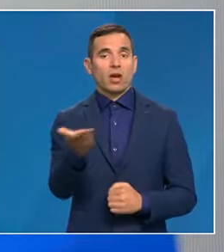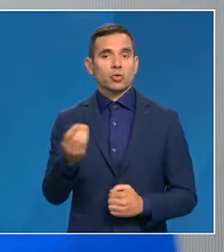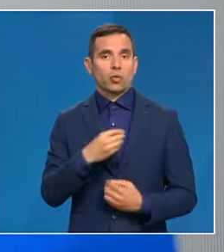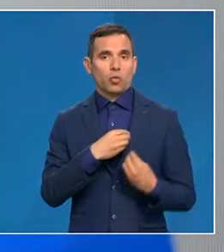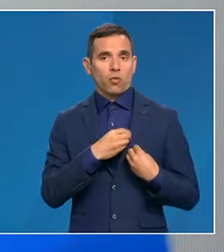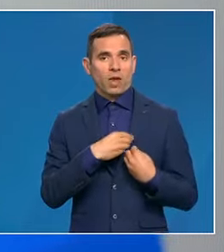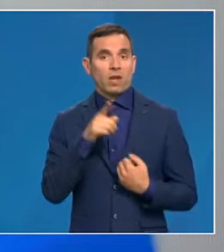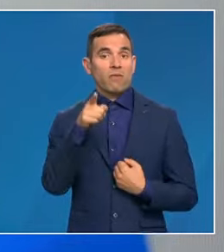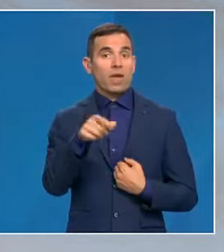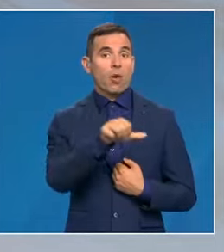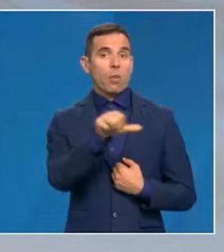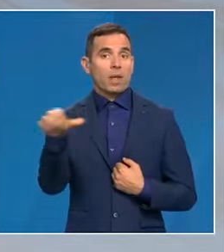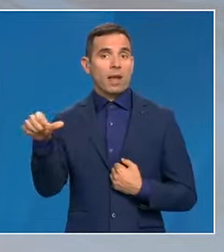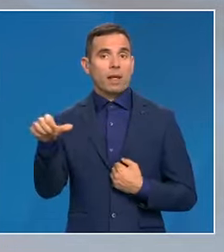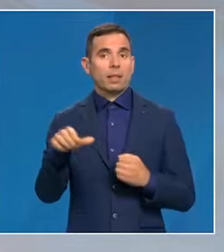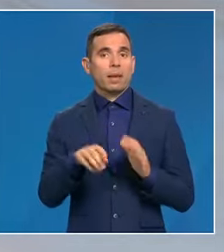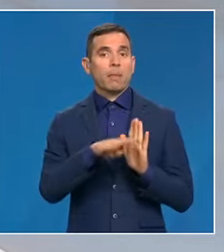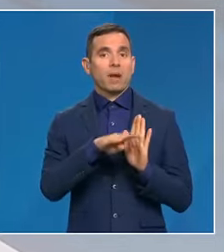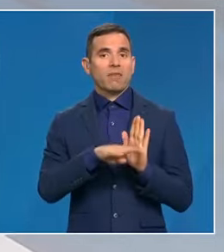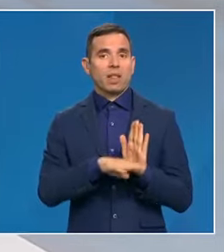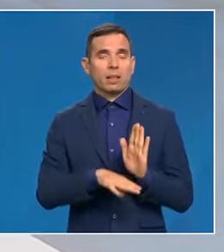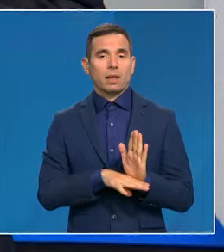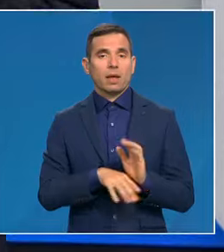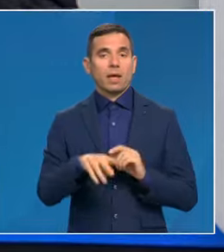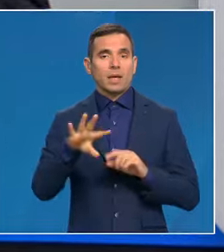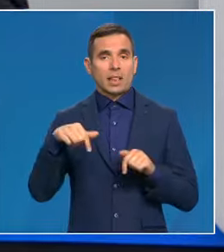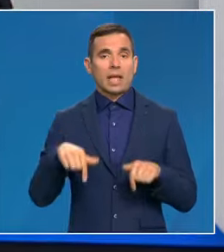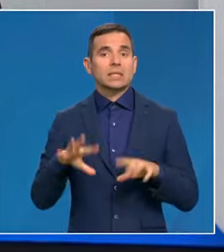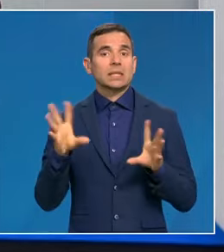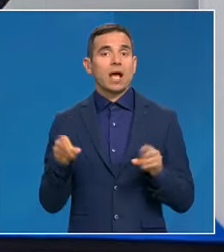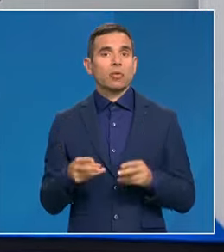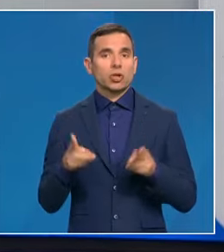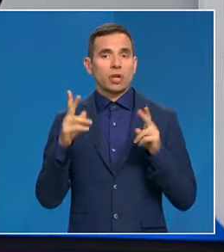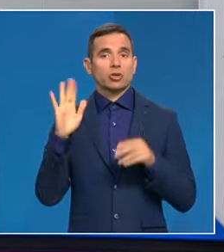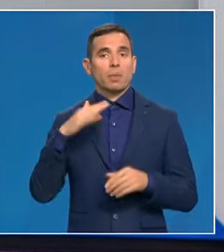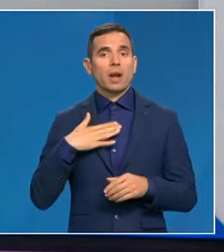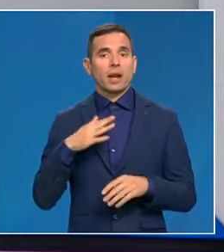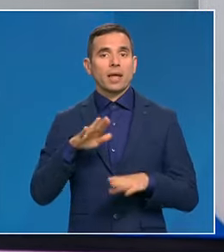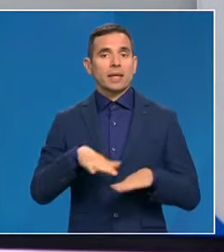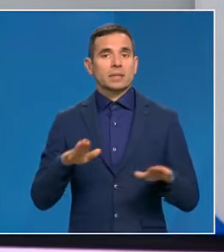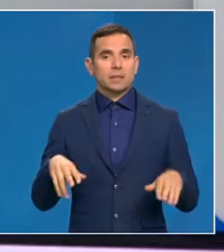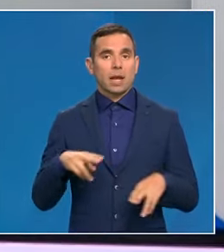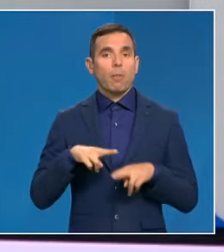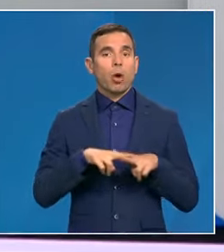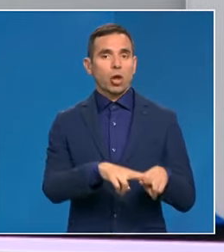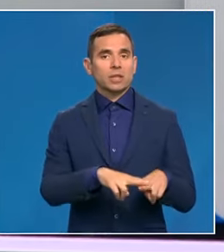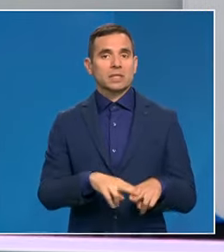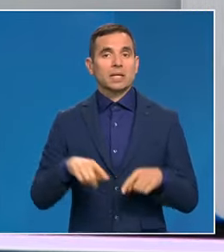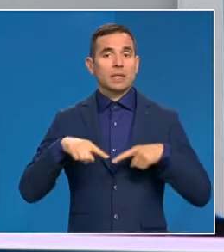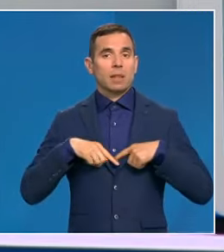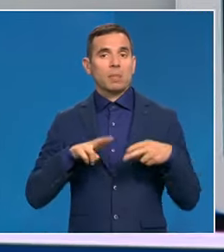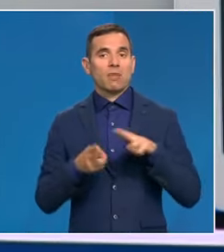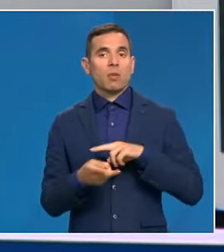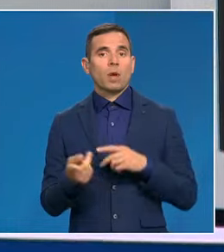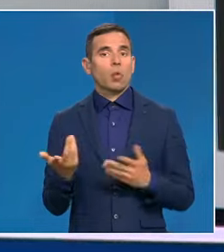вие определяте правилата. Днес заедно решаваме ще има ли детска болница, ще има ли съдебна реформа, кога ще въведем еврото